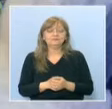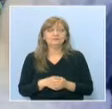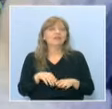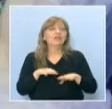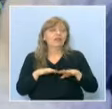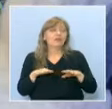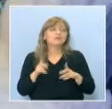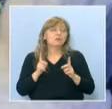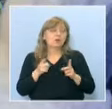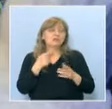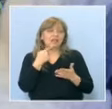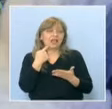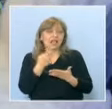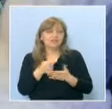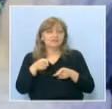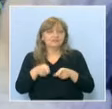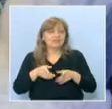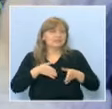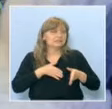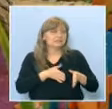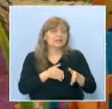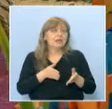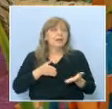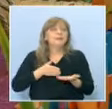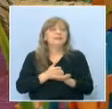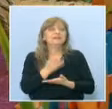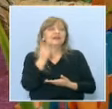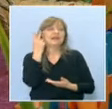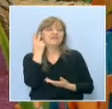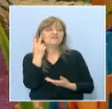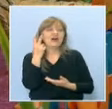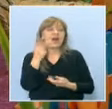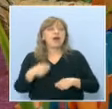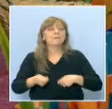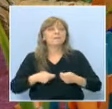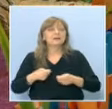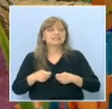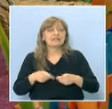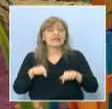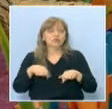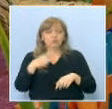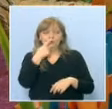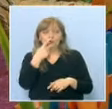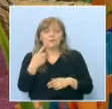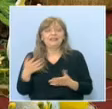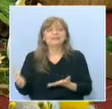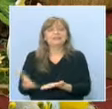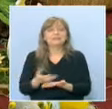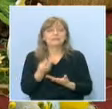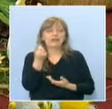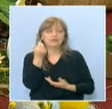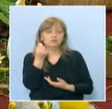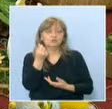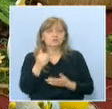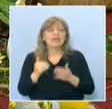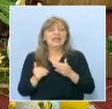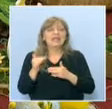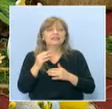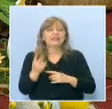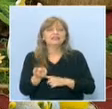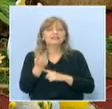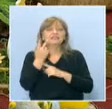Етапа, бих казала, че в тая посока са минали два базара и до момента събраната сума е малко над 2000 лева